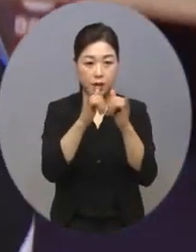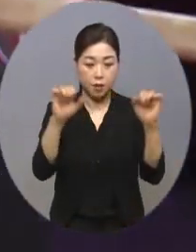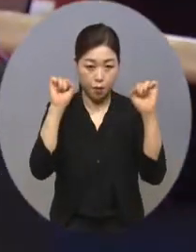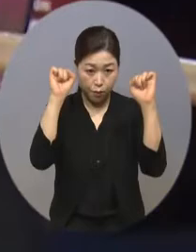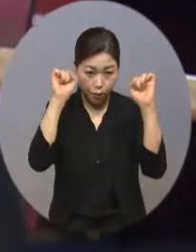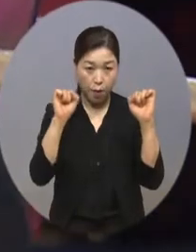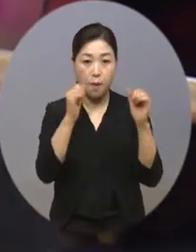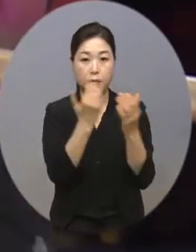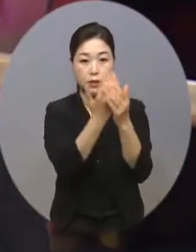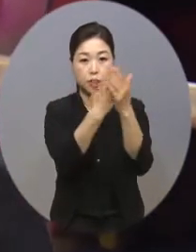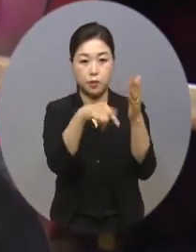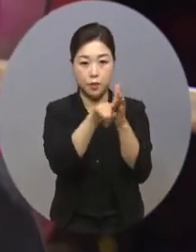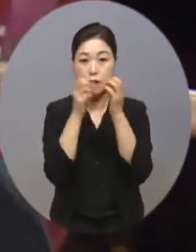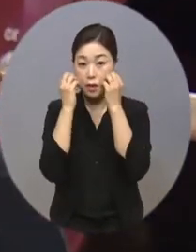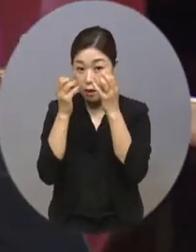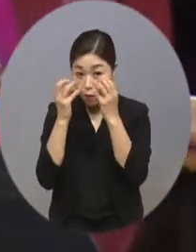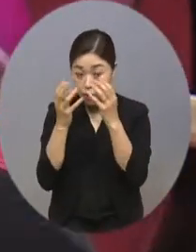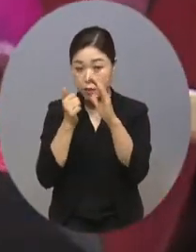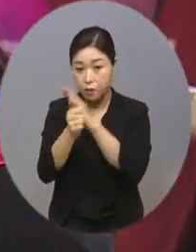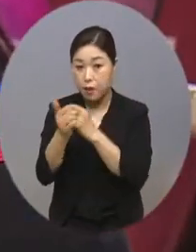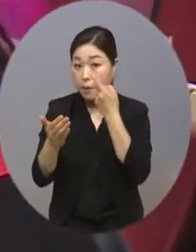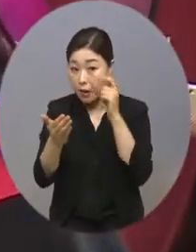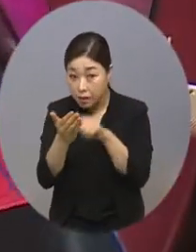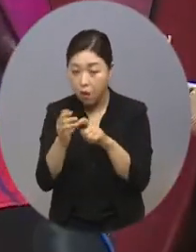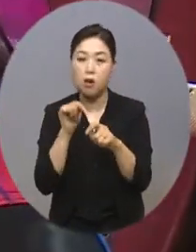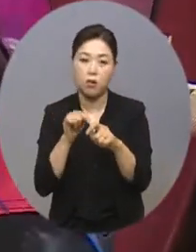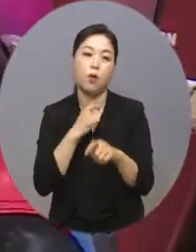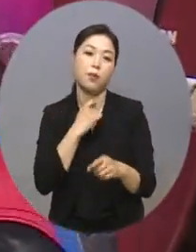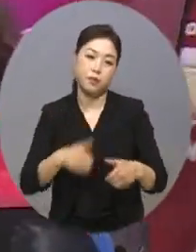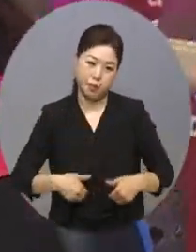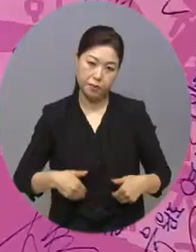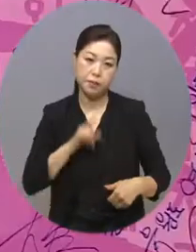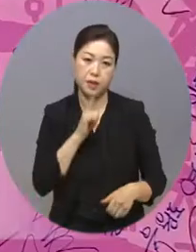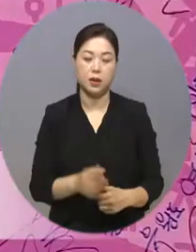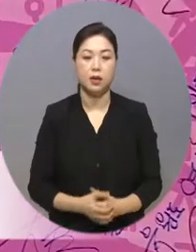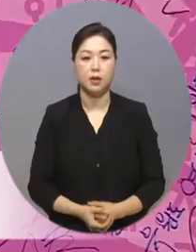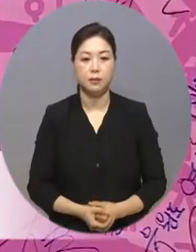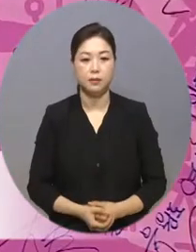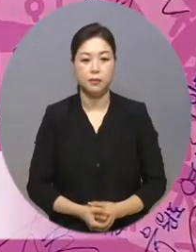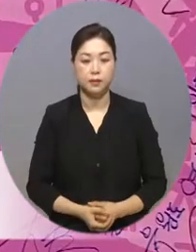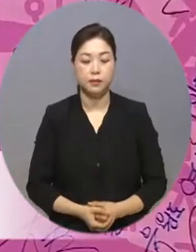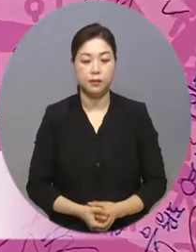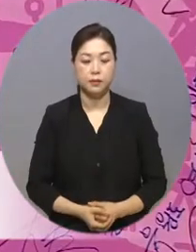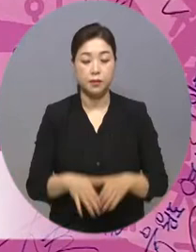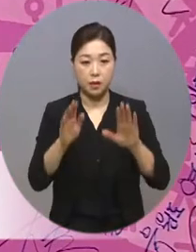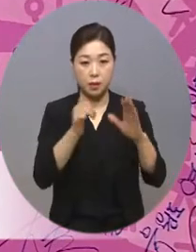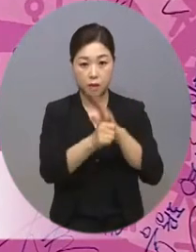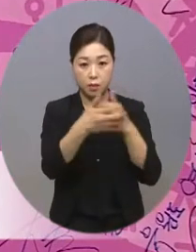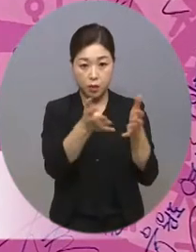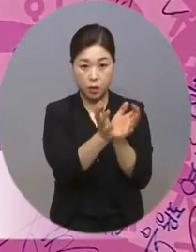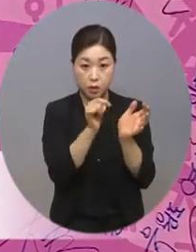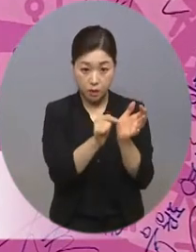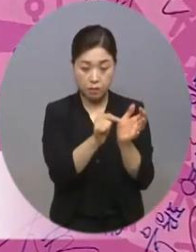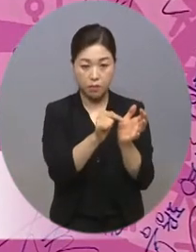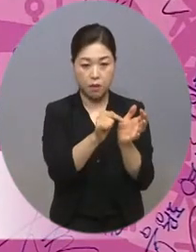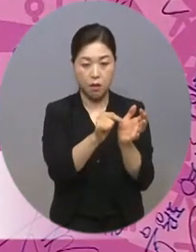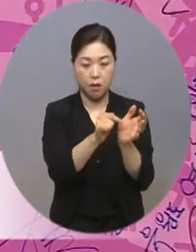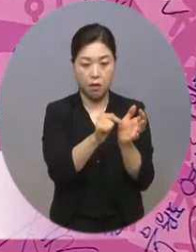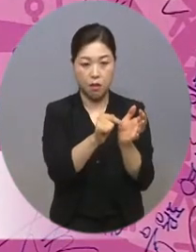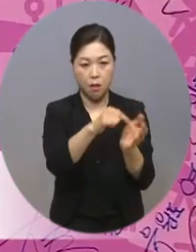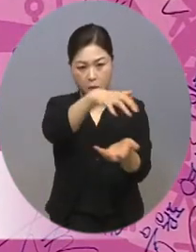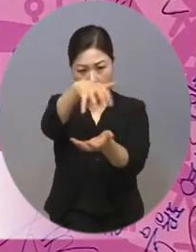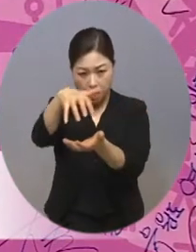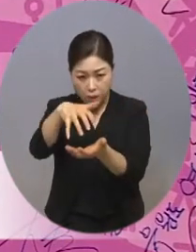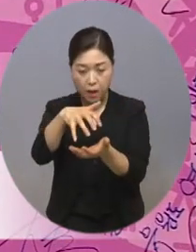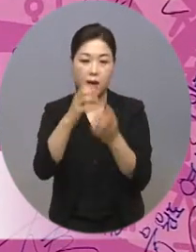발전을 위한 신인 선수 발굴에 대한 의지도 드러냈습니다. 저희들이 이번에 대표팀을 구성하면서 신인 선수들을